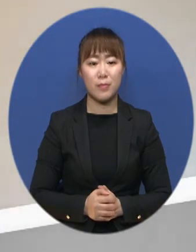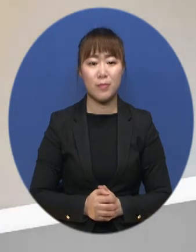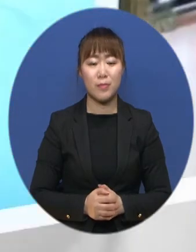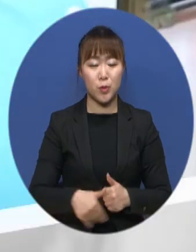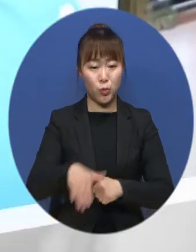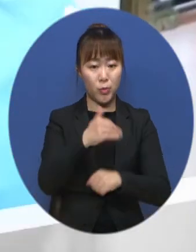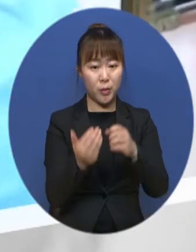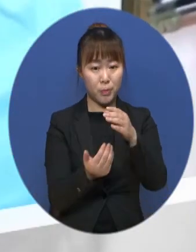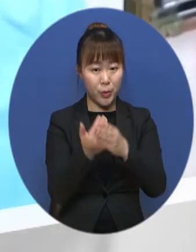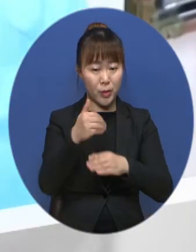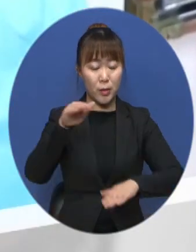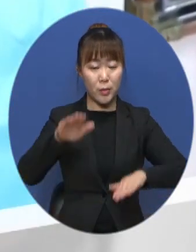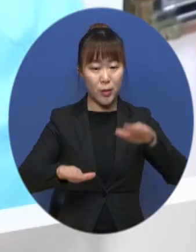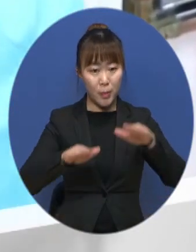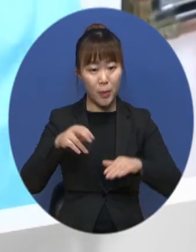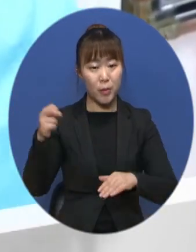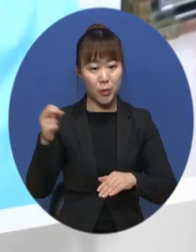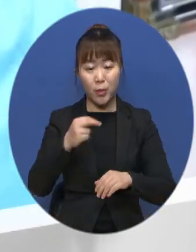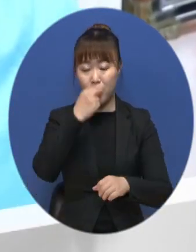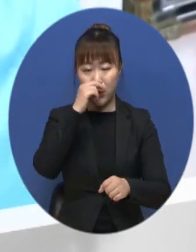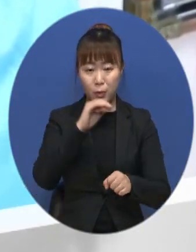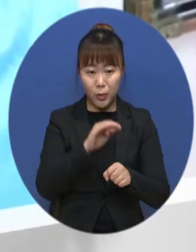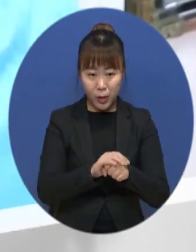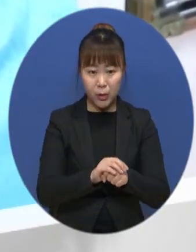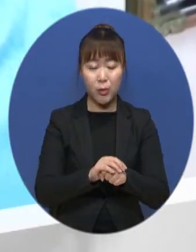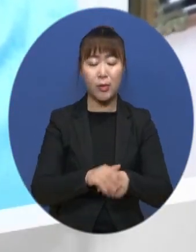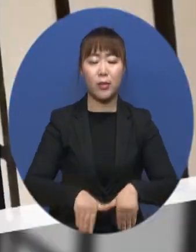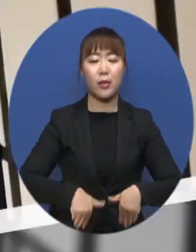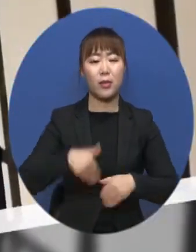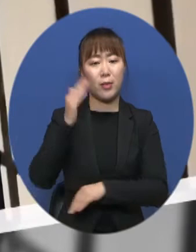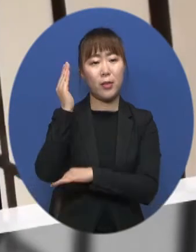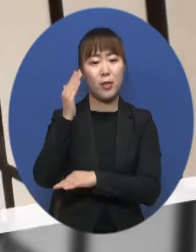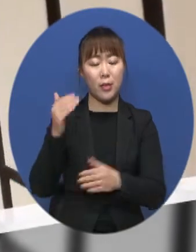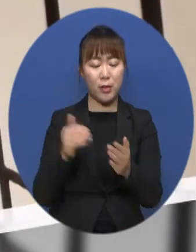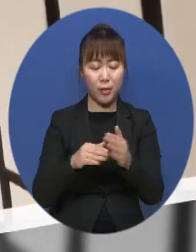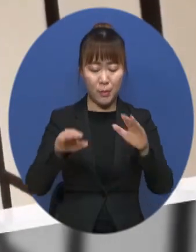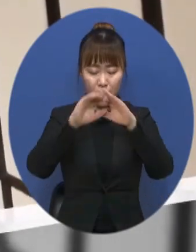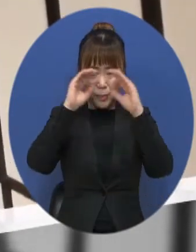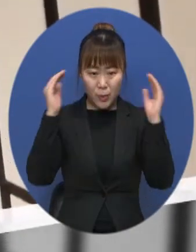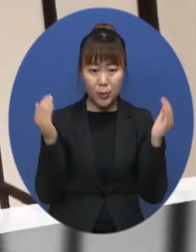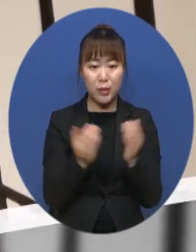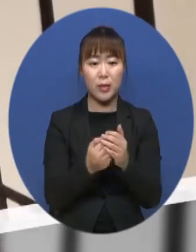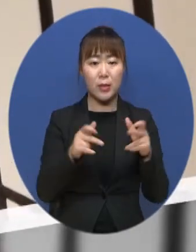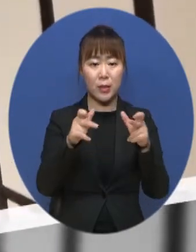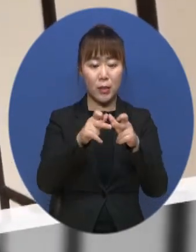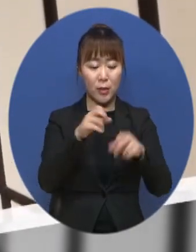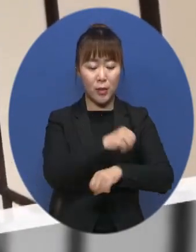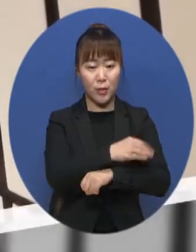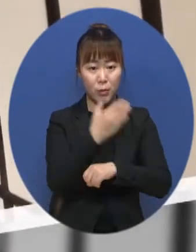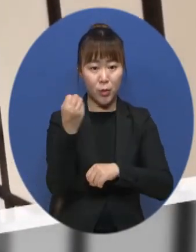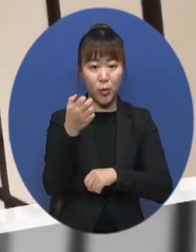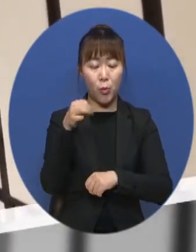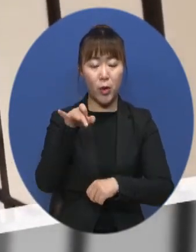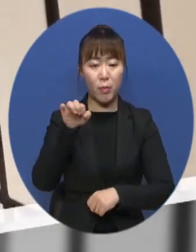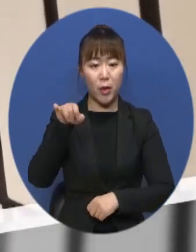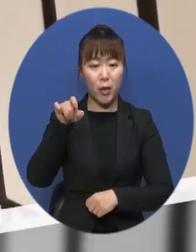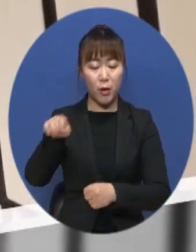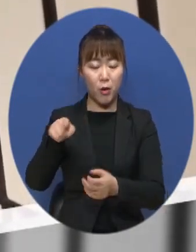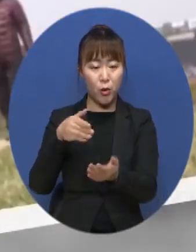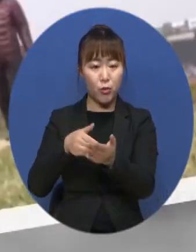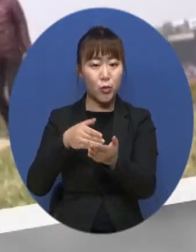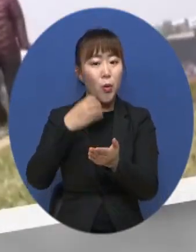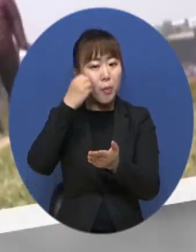우리 주변에서 일어나는 불공정한 사례부터 억울한 사연, 따뜻한 미담까지 장애인신문과 웰페어